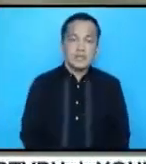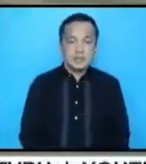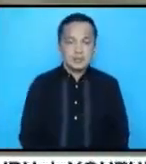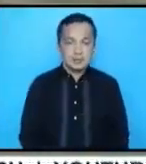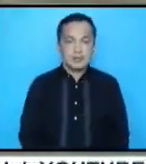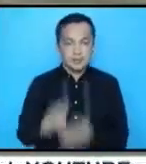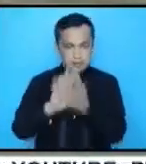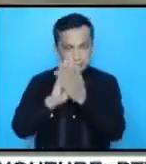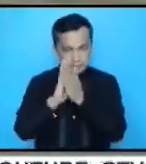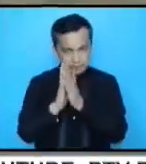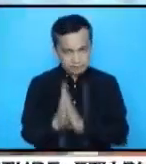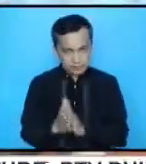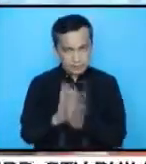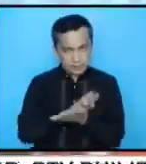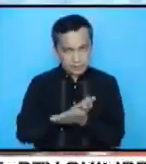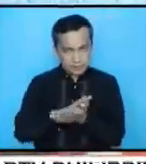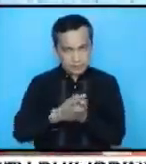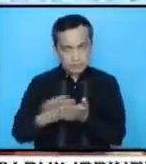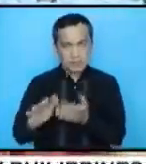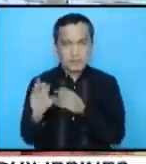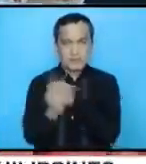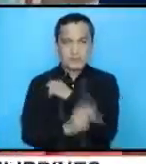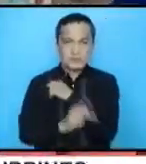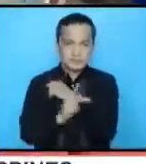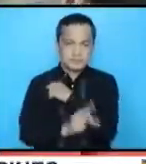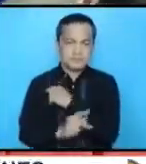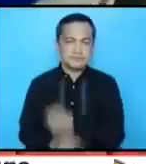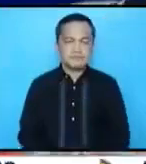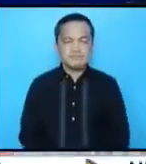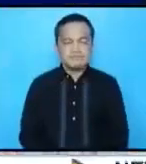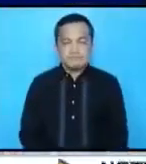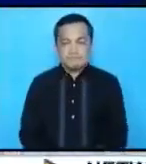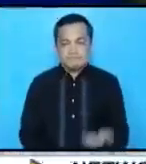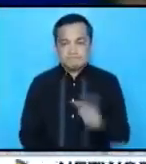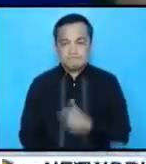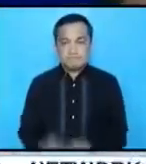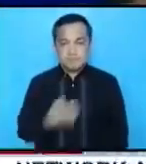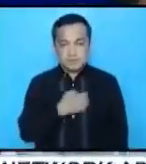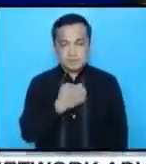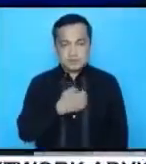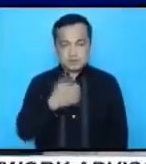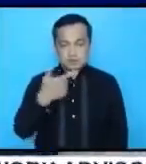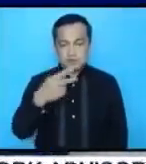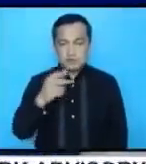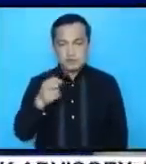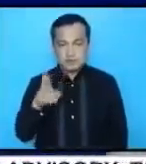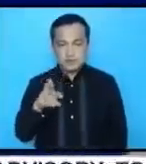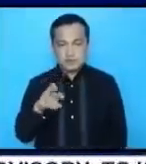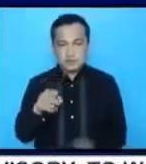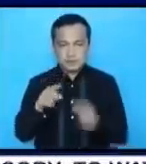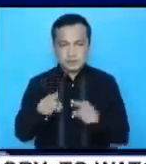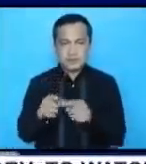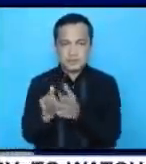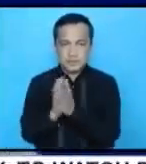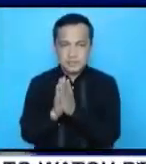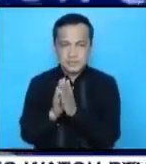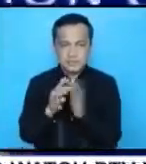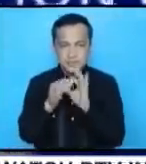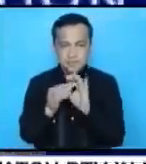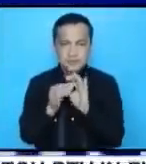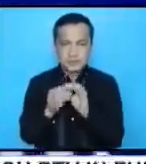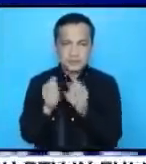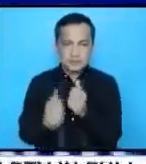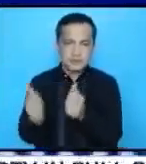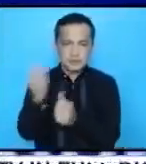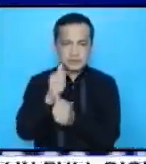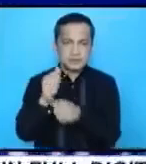order sa aming lalawigan. Naging emosyonal naman ang gobernadora kasabay ng kanyang paghiling ng pagkakaisa sa mga pinuno ng kanyang